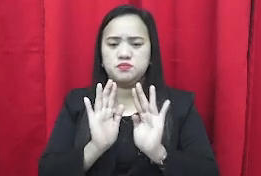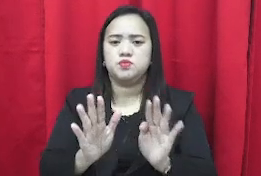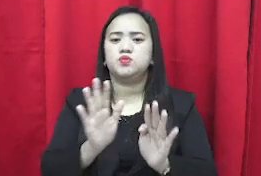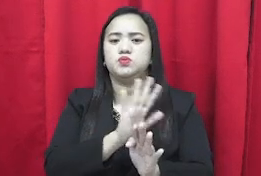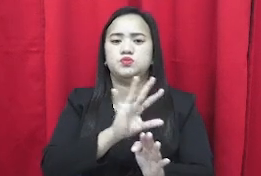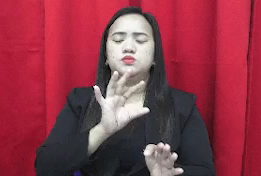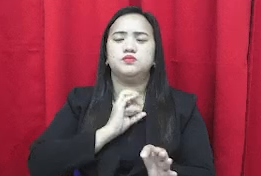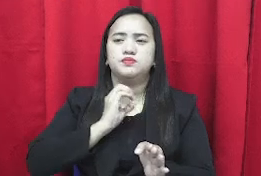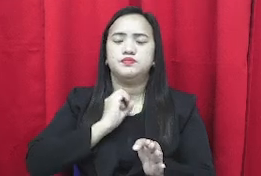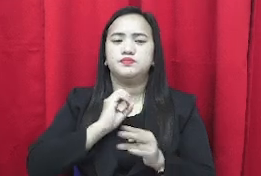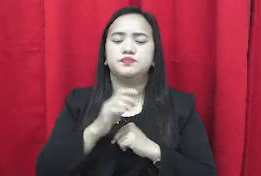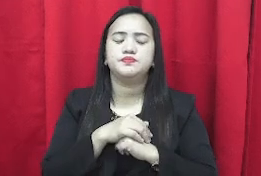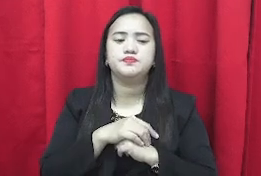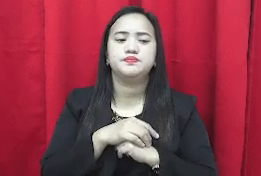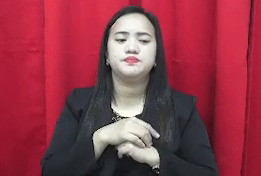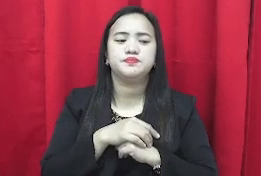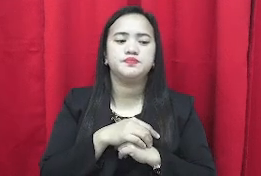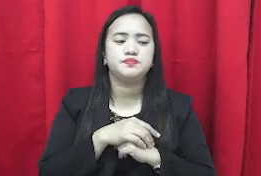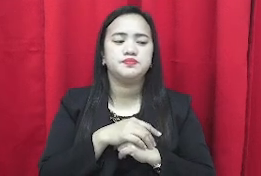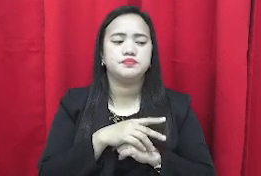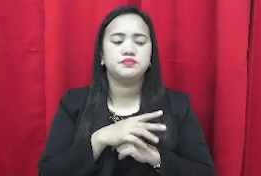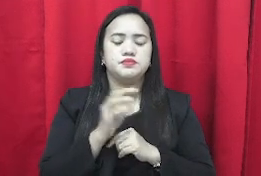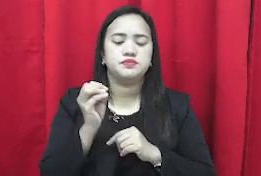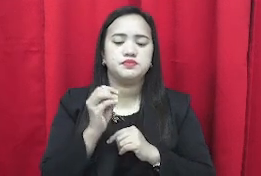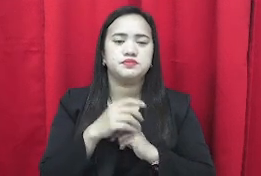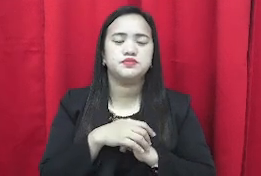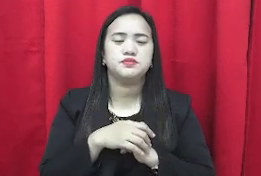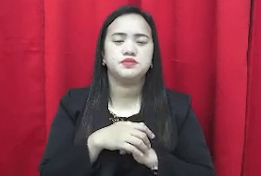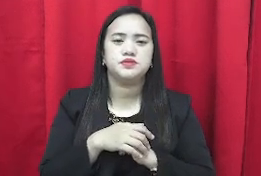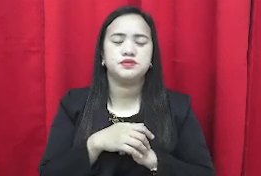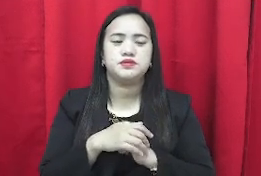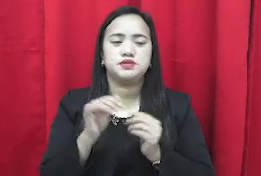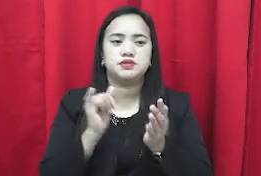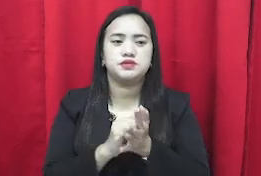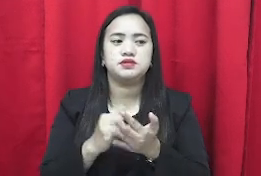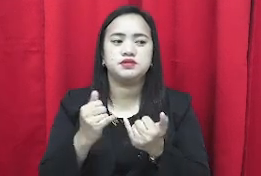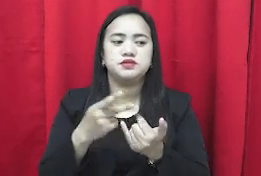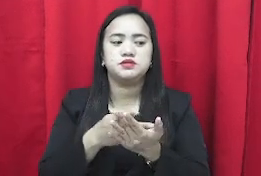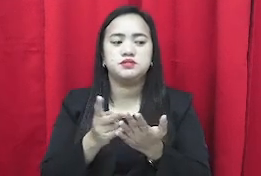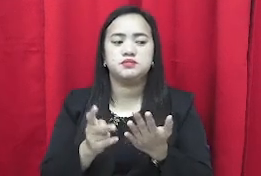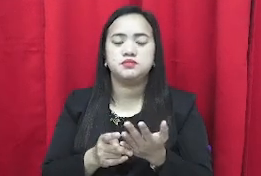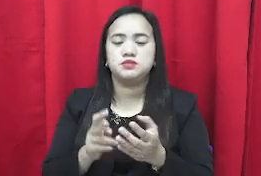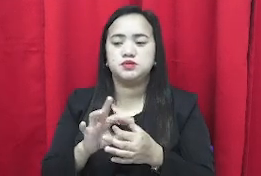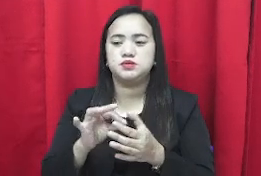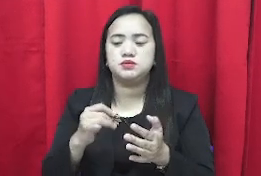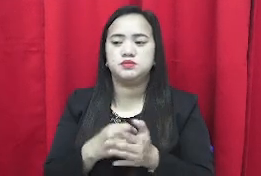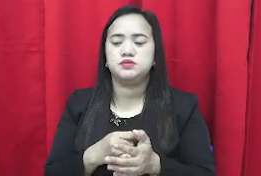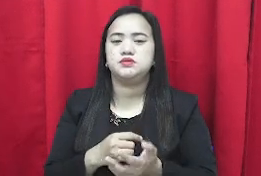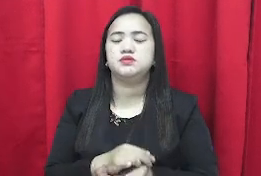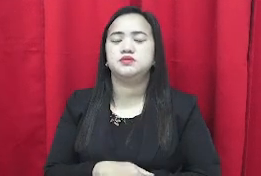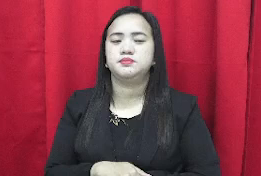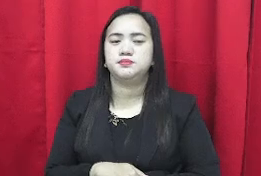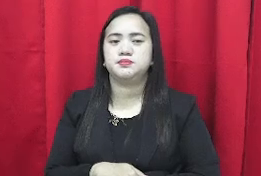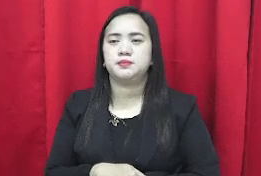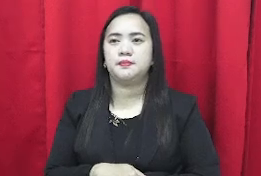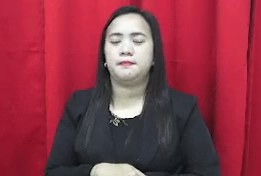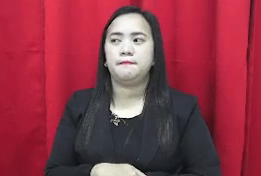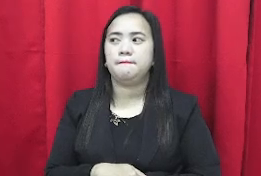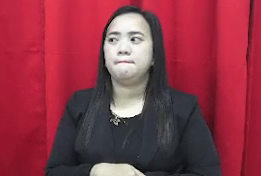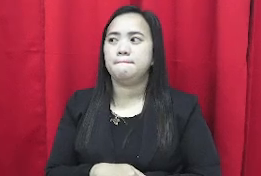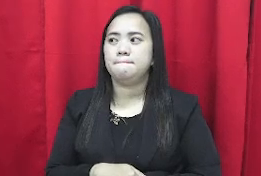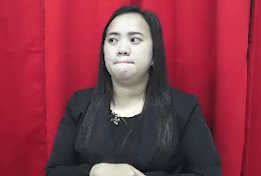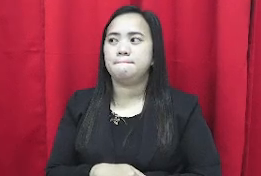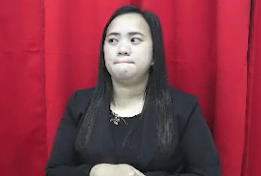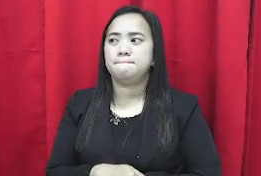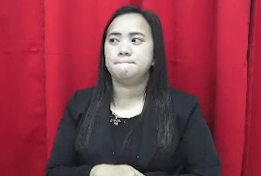anak mga kapatid i-push natin at tiyak na ito'y parte ito ng paglago ng isip ng bata parte po ito